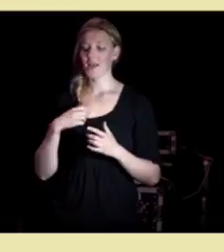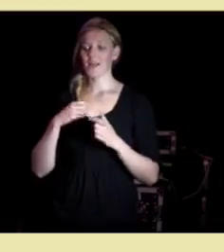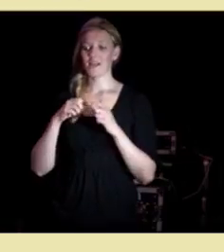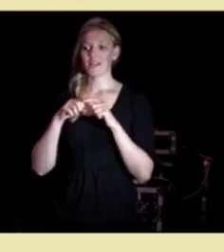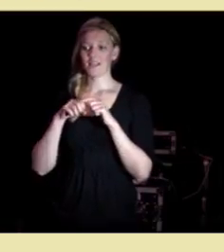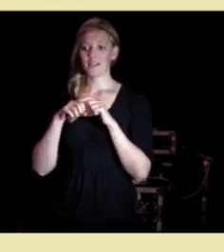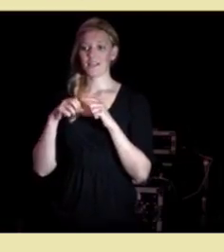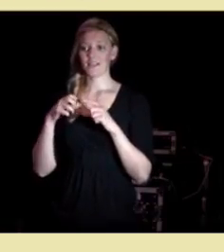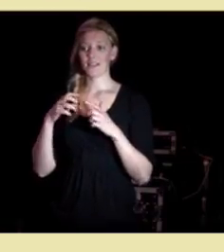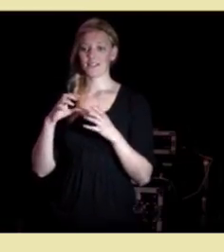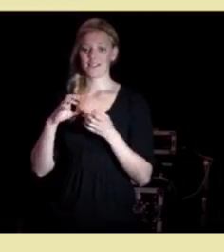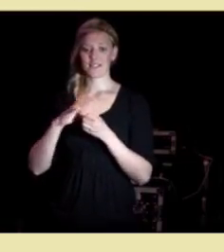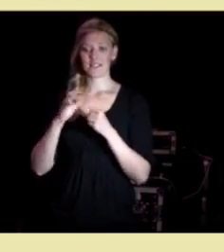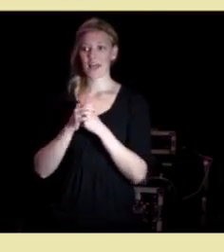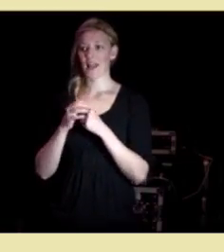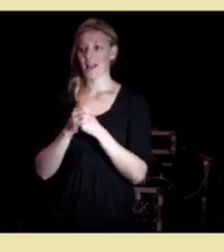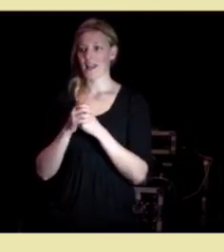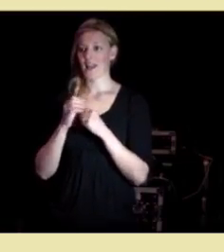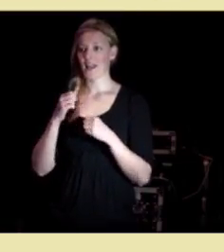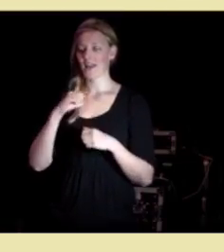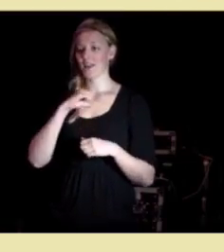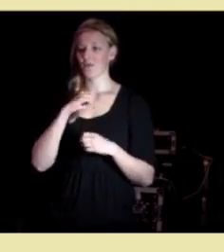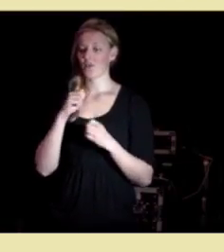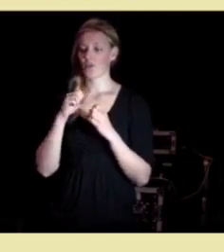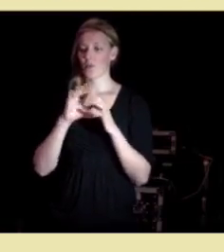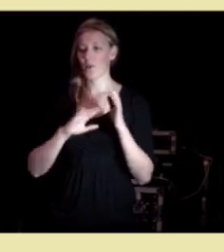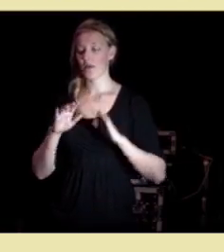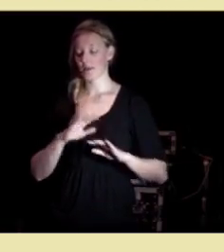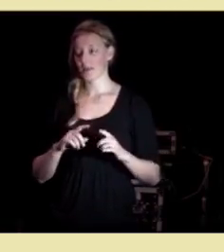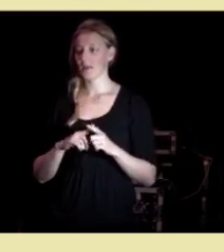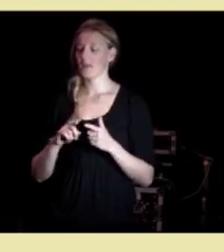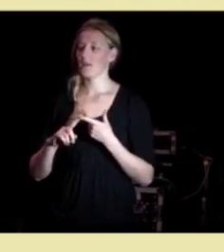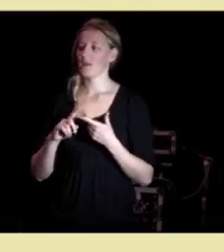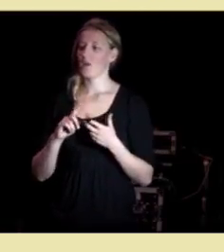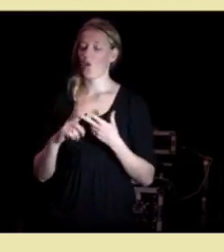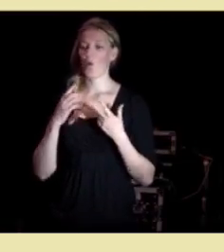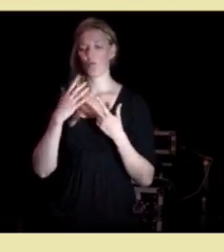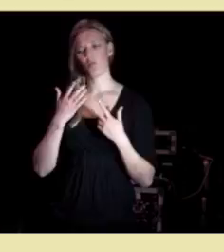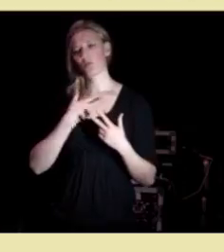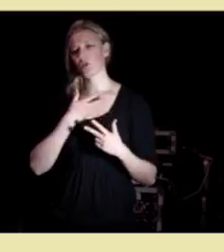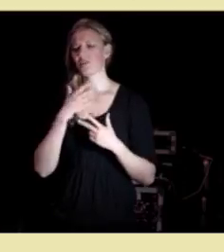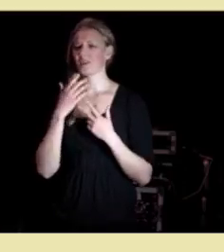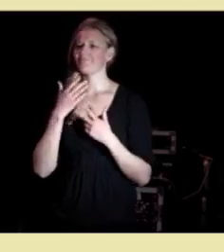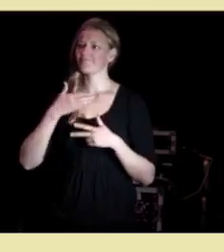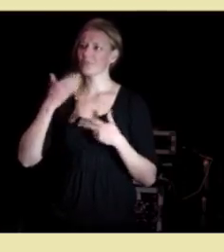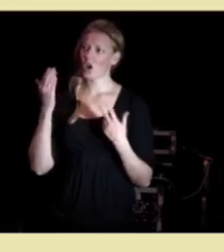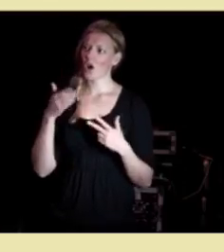ved kreftsykdom, og det er naturligvis veldig mye av den daglige